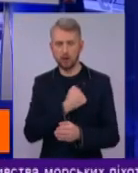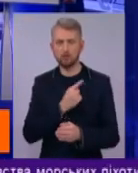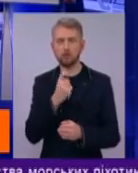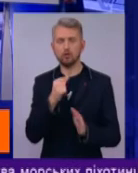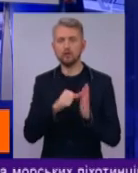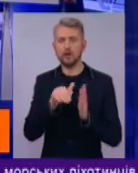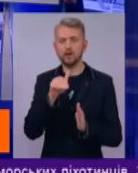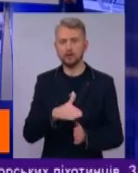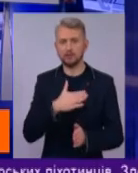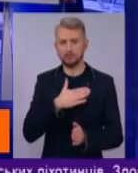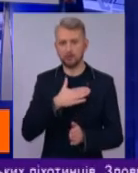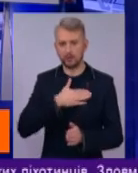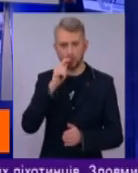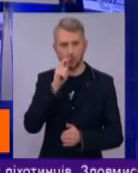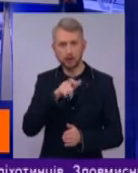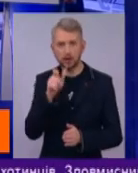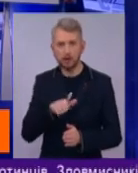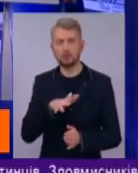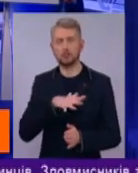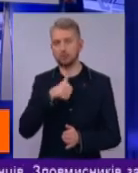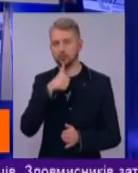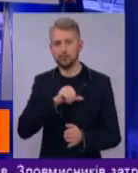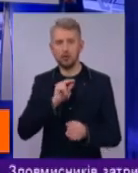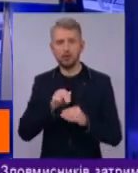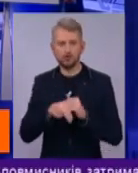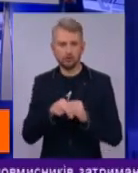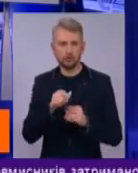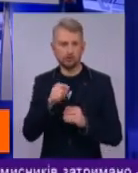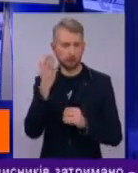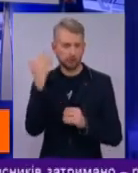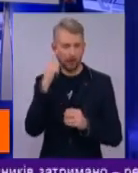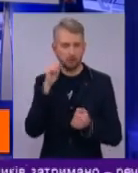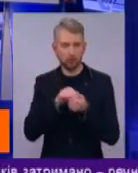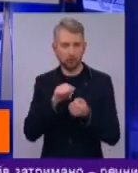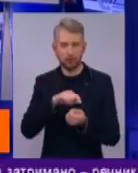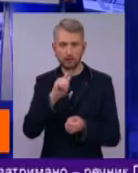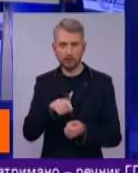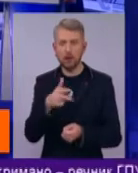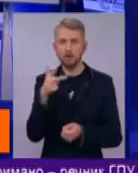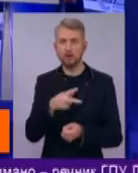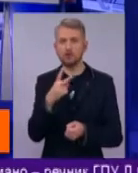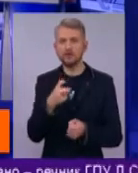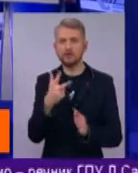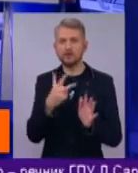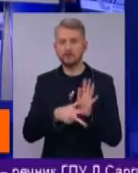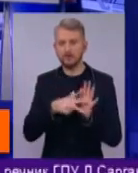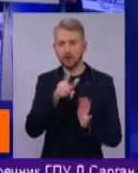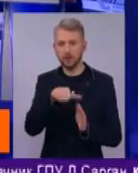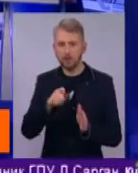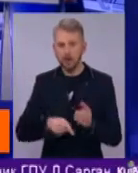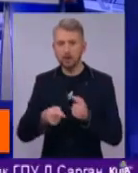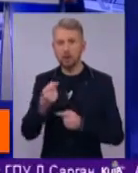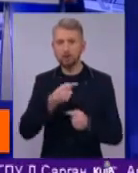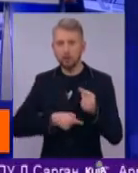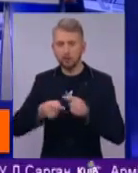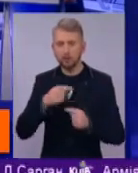160 тисяч наших співвітчизників пройшли через пекло тієї безглуздої війни. А 3280 з них повернулися додому